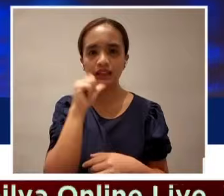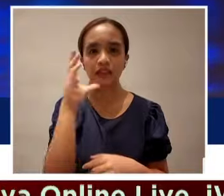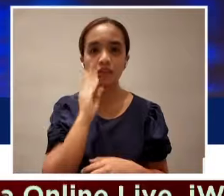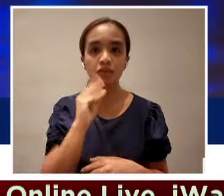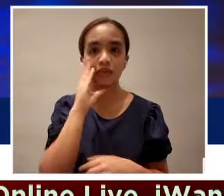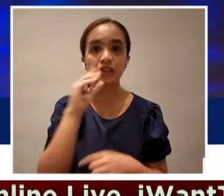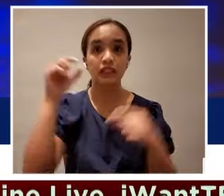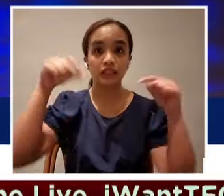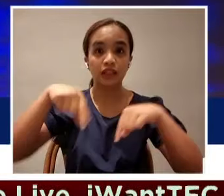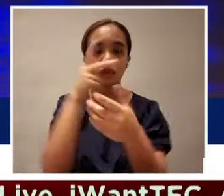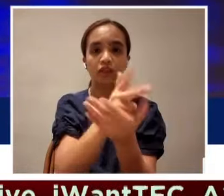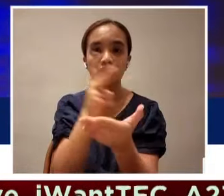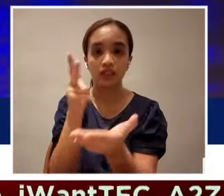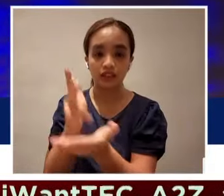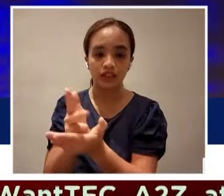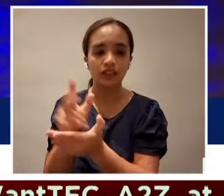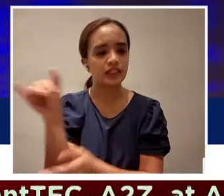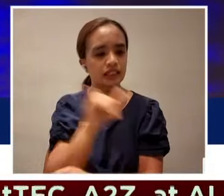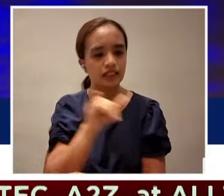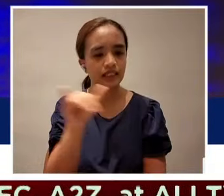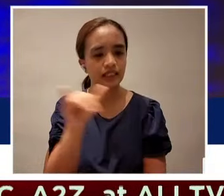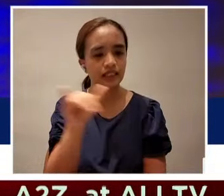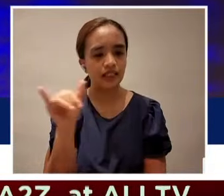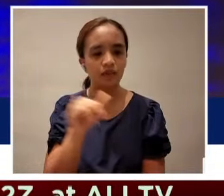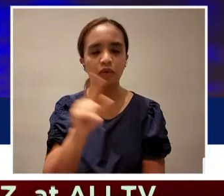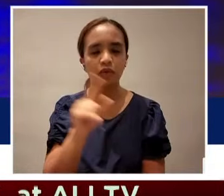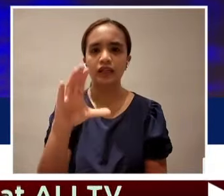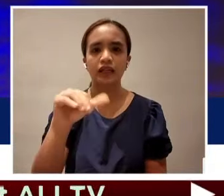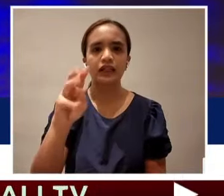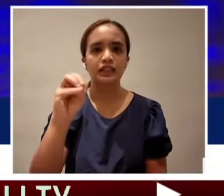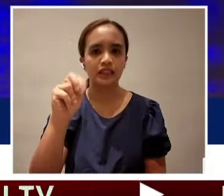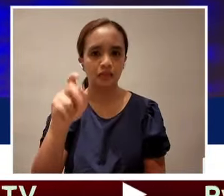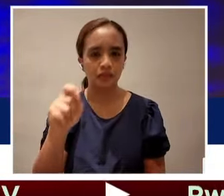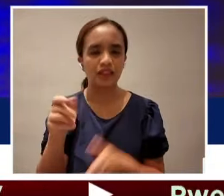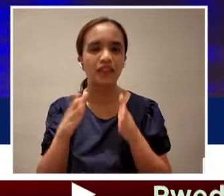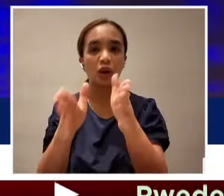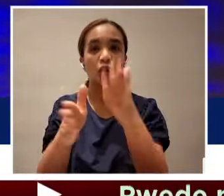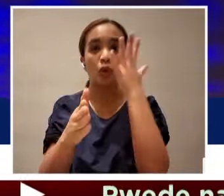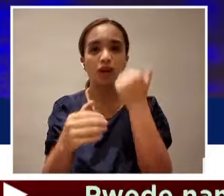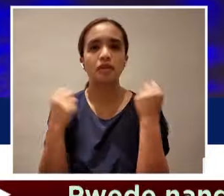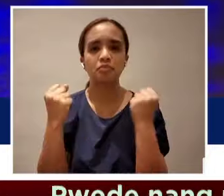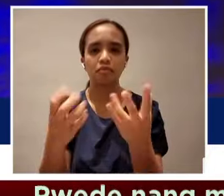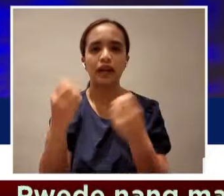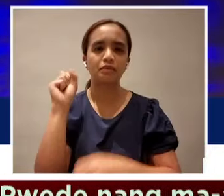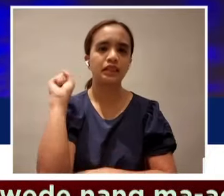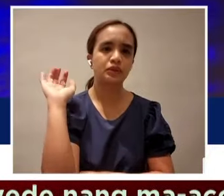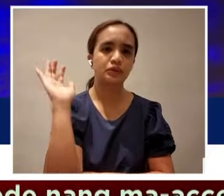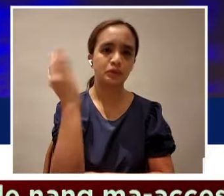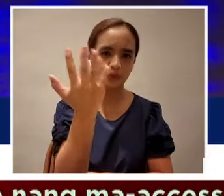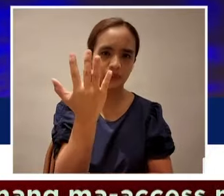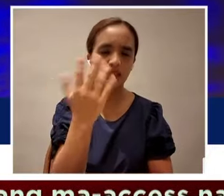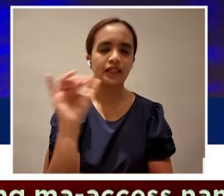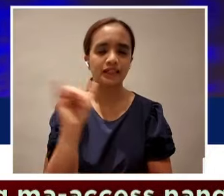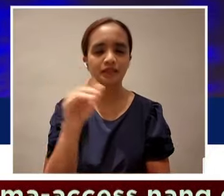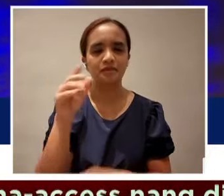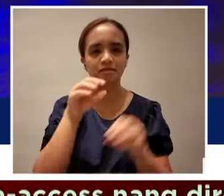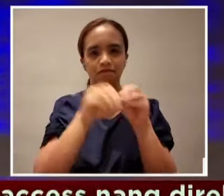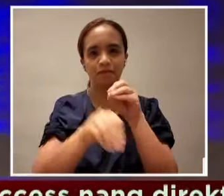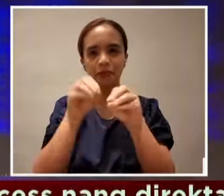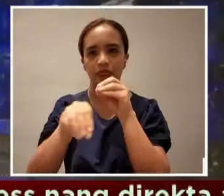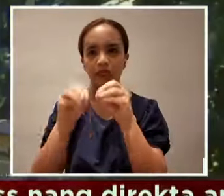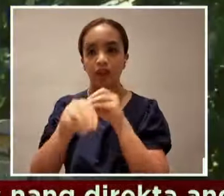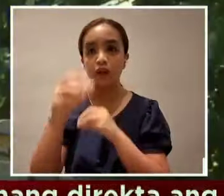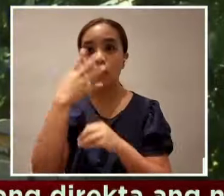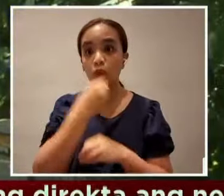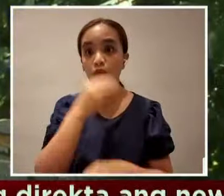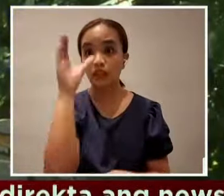Arroceros Forest Park, pati yung singaw ng semento at ng kalsada dahil sa dami ng puno at ng mga halaman. Para sa mga naghahanap po